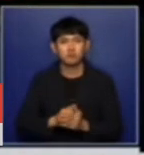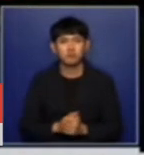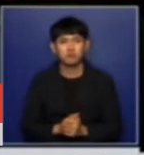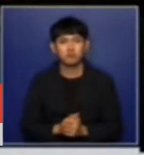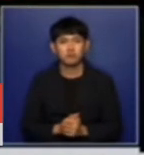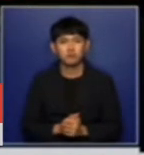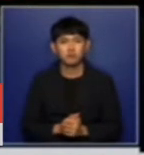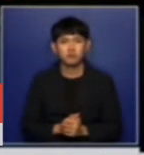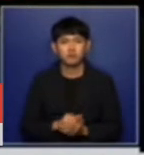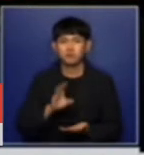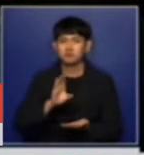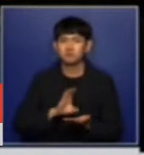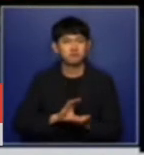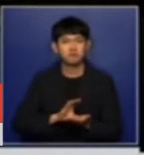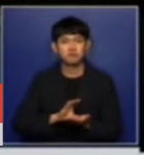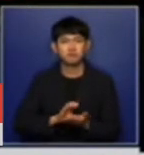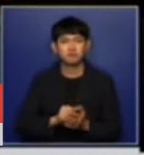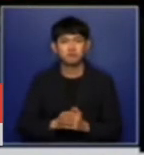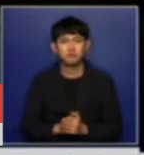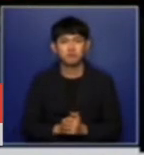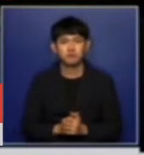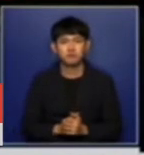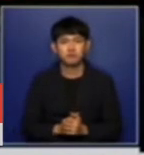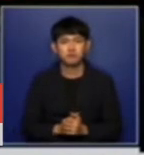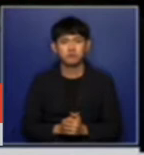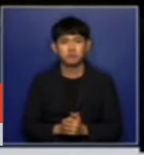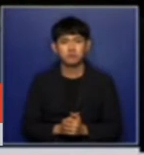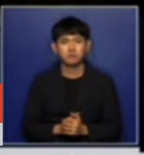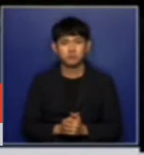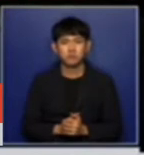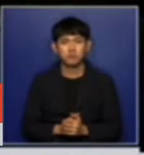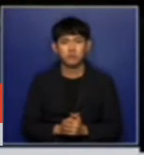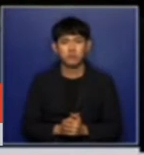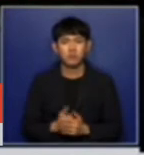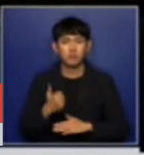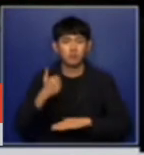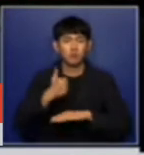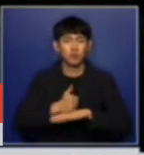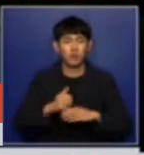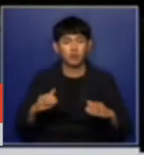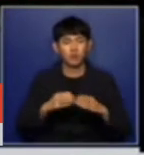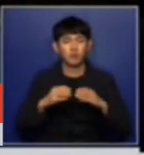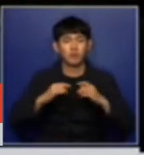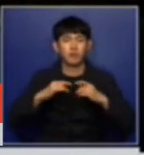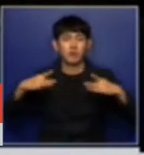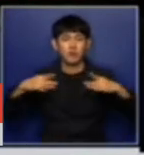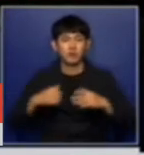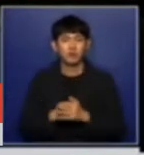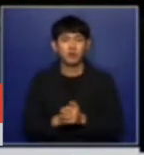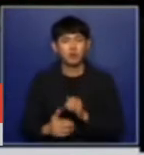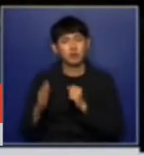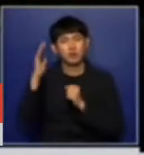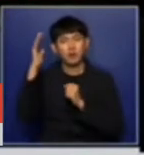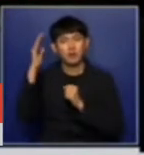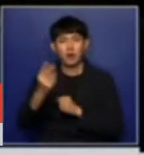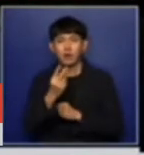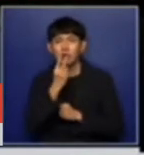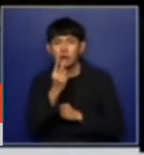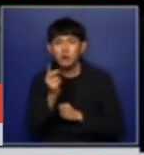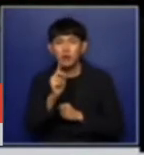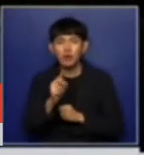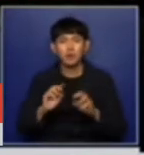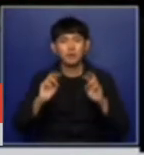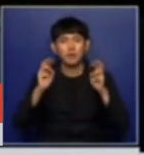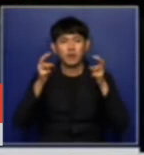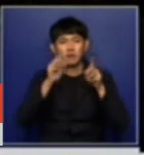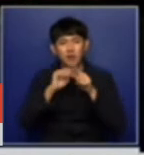ได้เราไม่สามารถรับหลักการท่านผู้นำฝ่ายค้านเองนะครับเป็นผู้นำการอภิปรายก็ชี้ให้เห็นถึงประเด็น